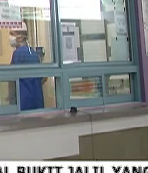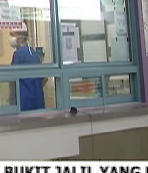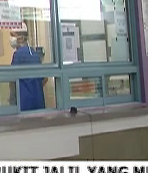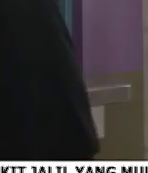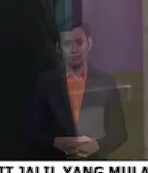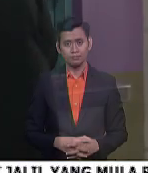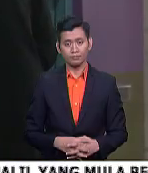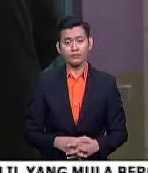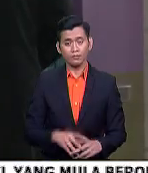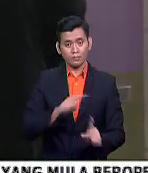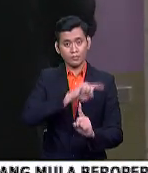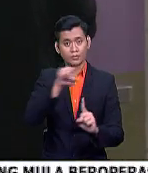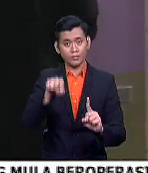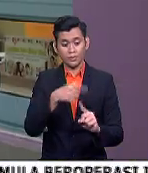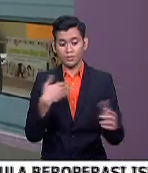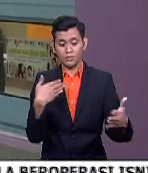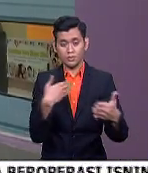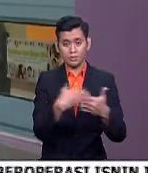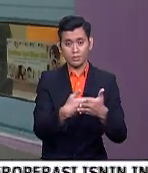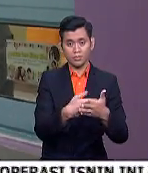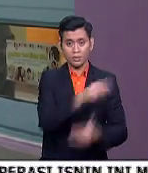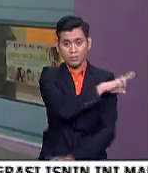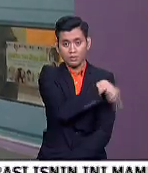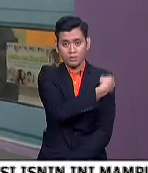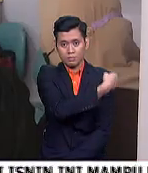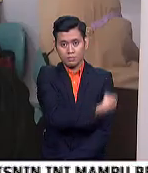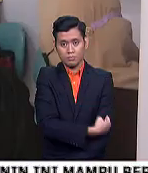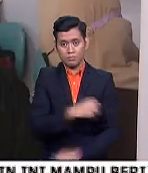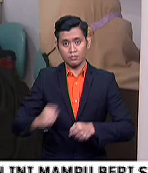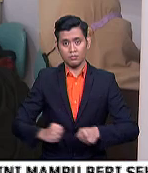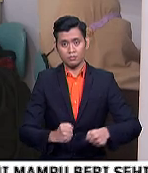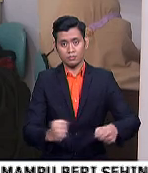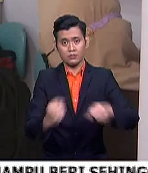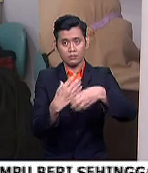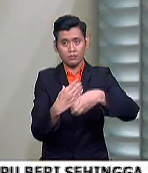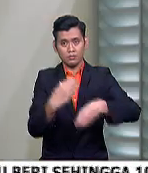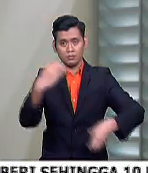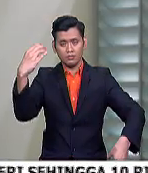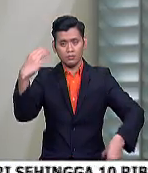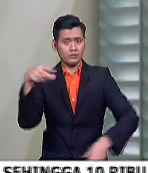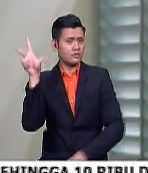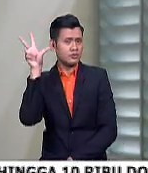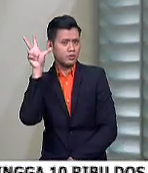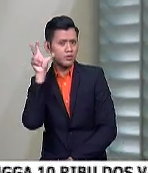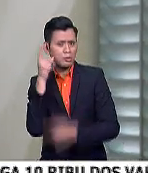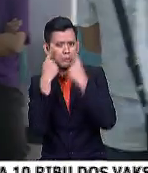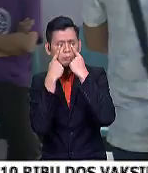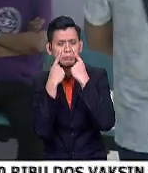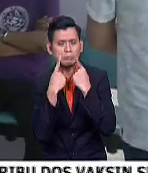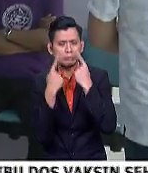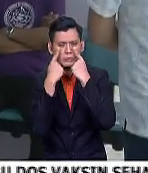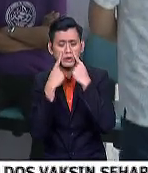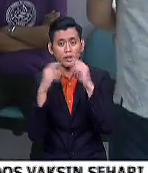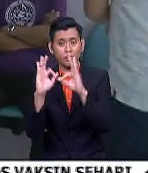Setibanya di hadapan unit forensik Hospital Sungai Buloh, kedengaran tangisan hiba waris